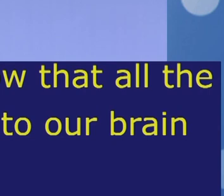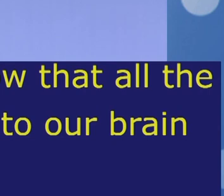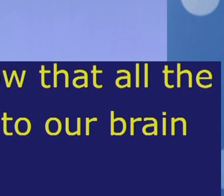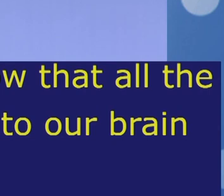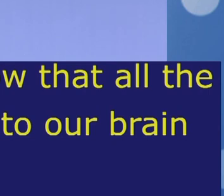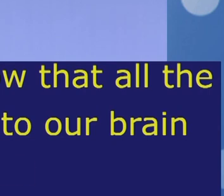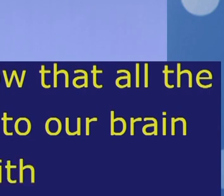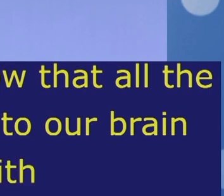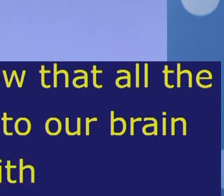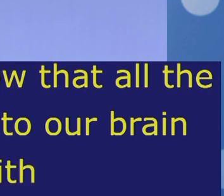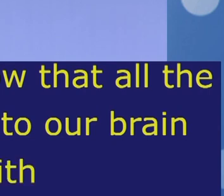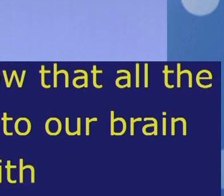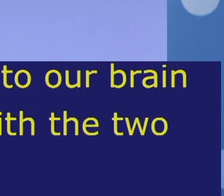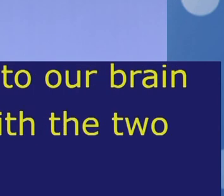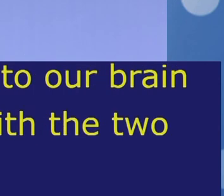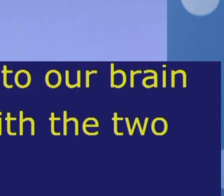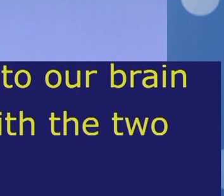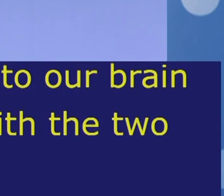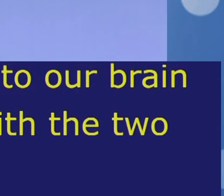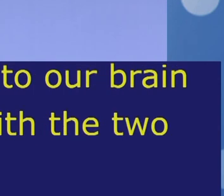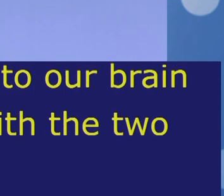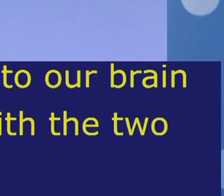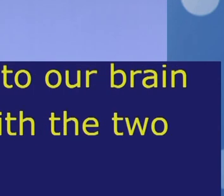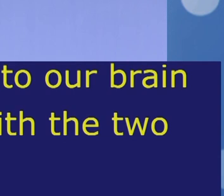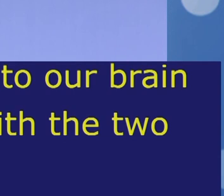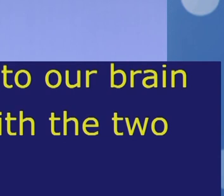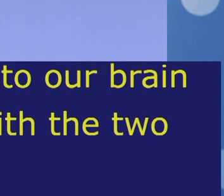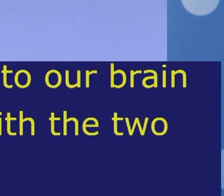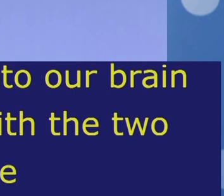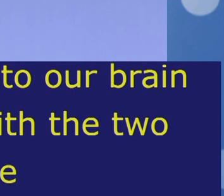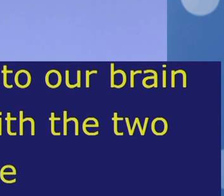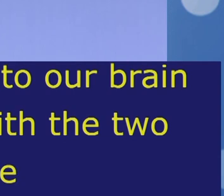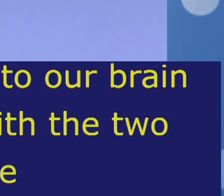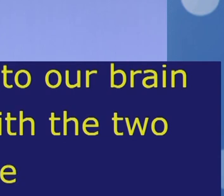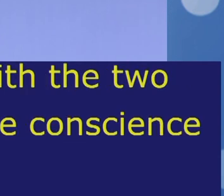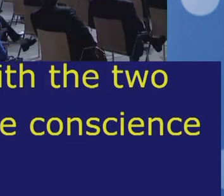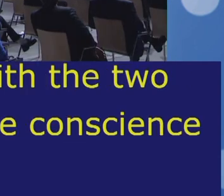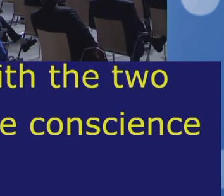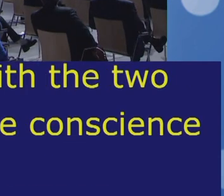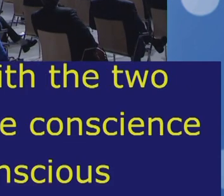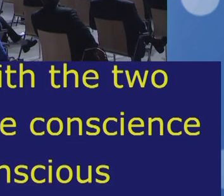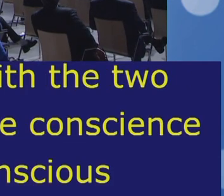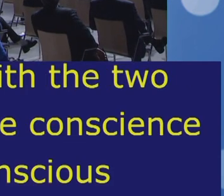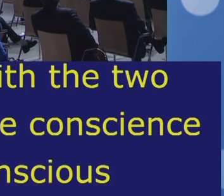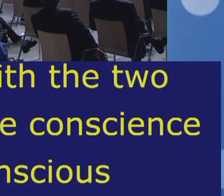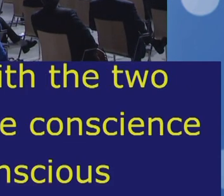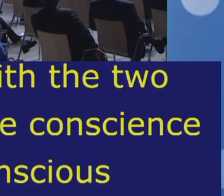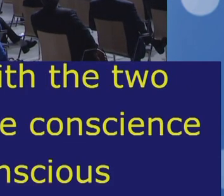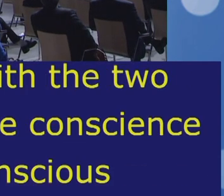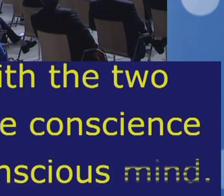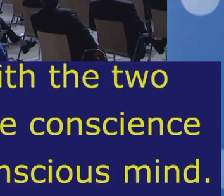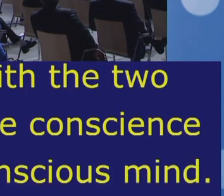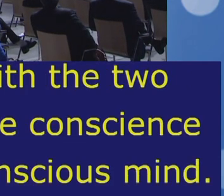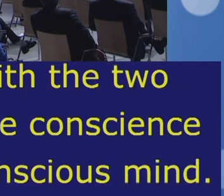的媒体都会有紧密的联系。这些速度的传播